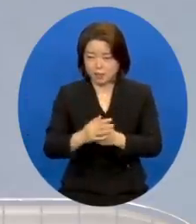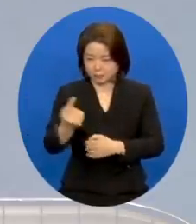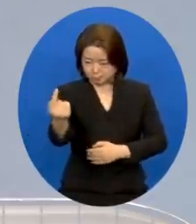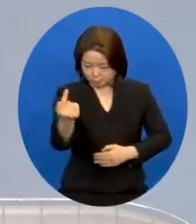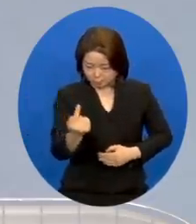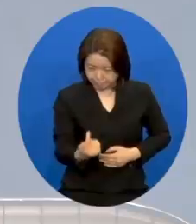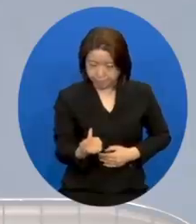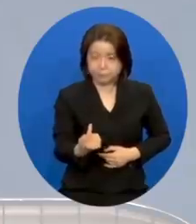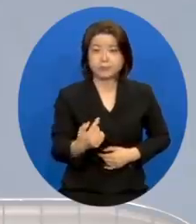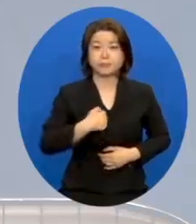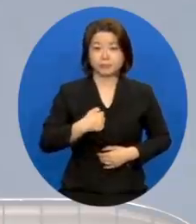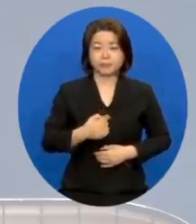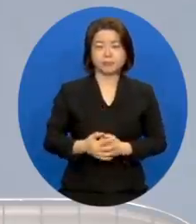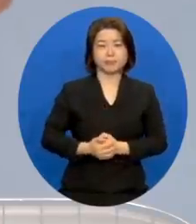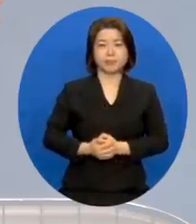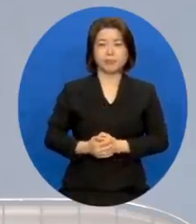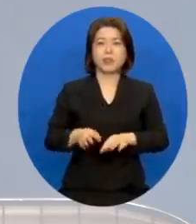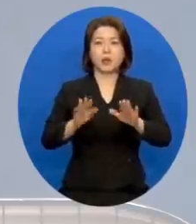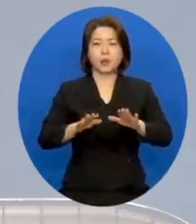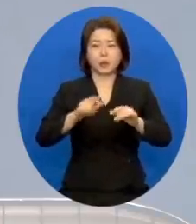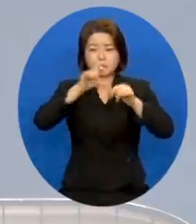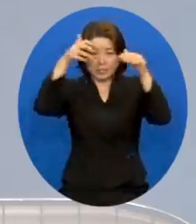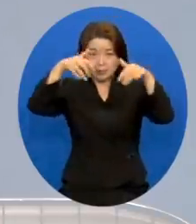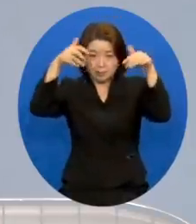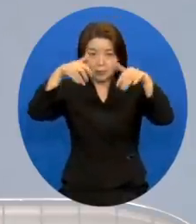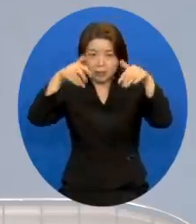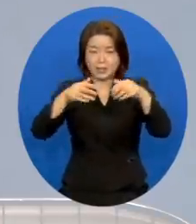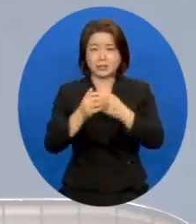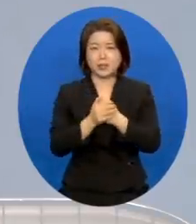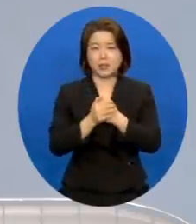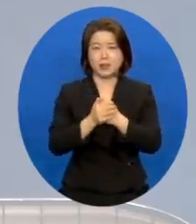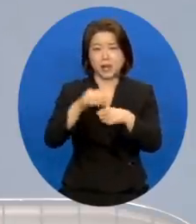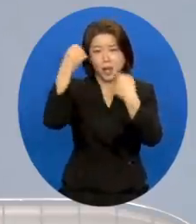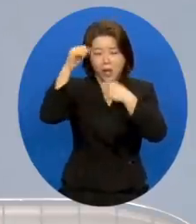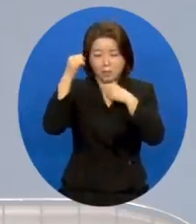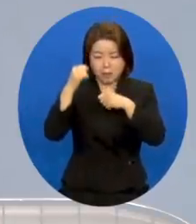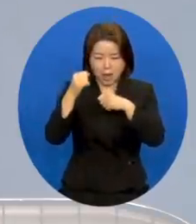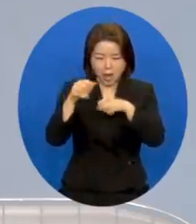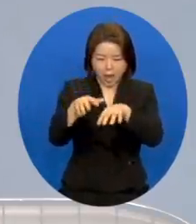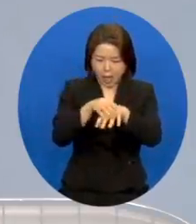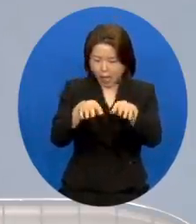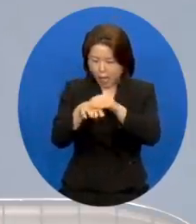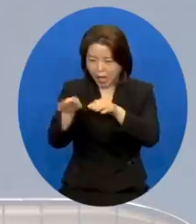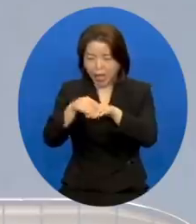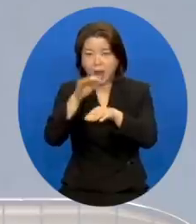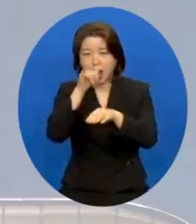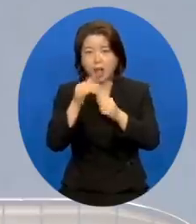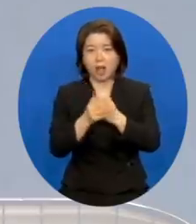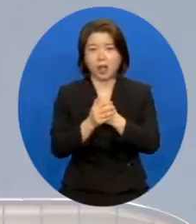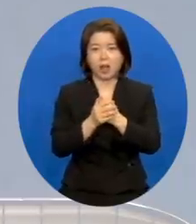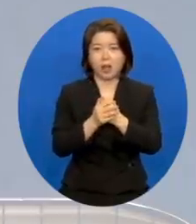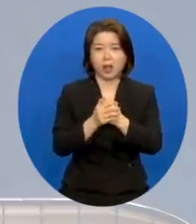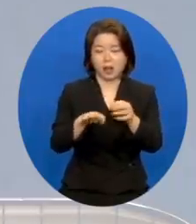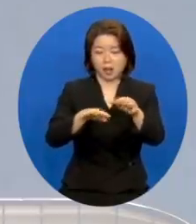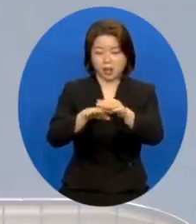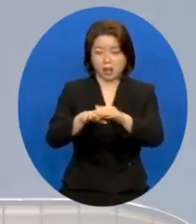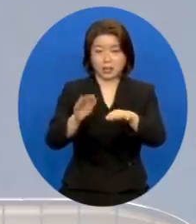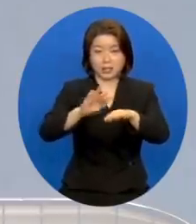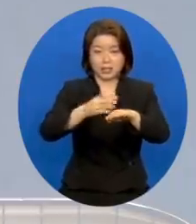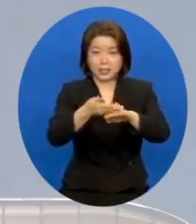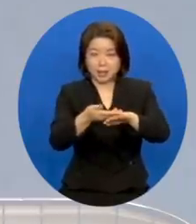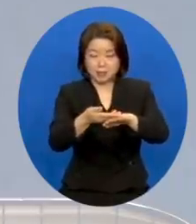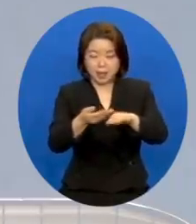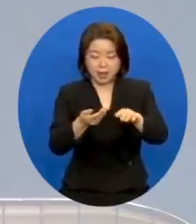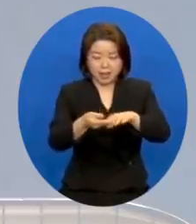서재 게 오늘 비가와서 발을 다 젖어 따고 양말 있으며